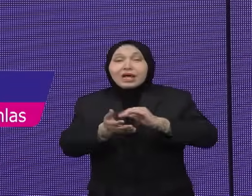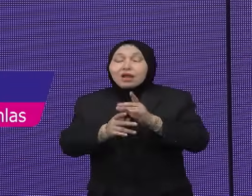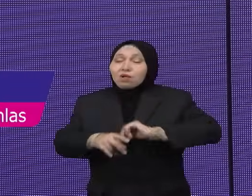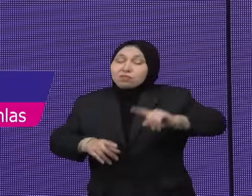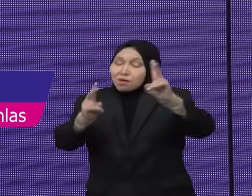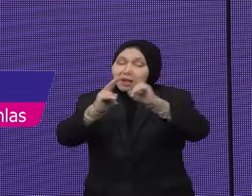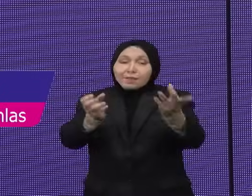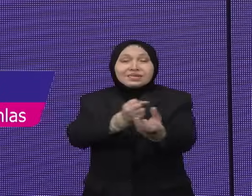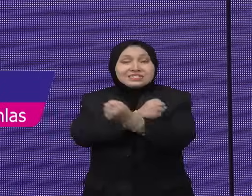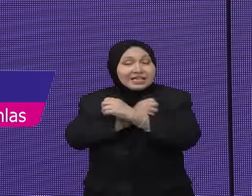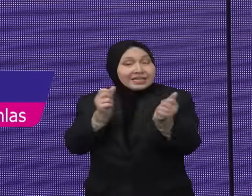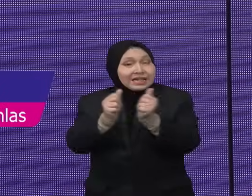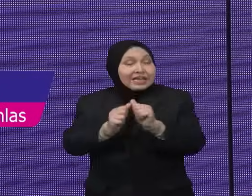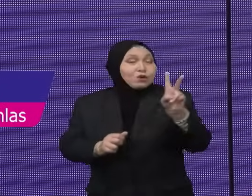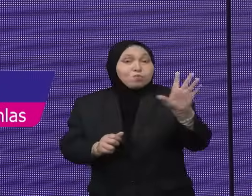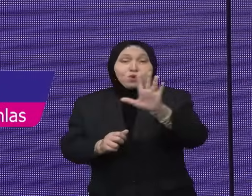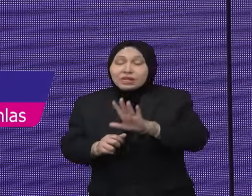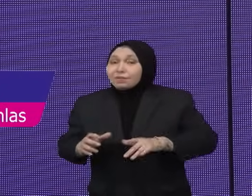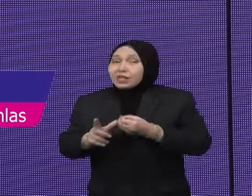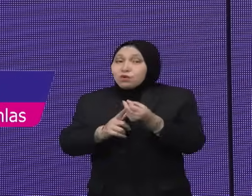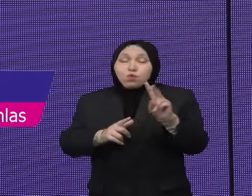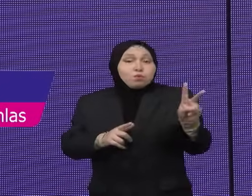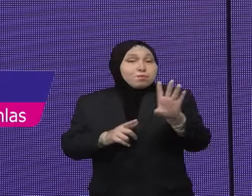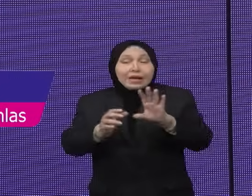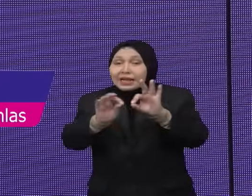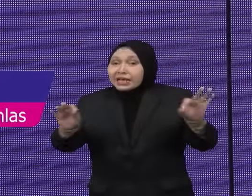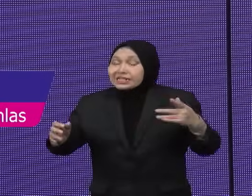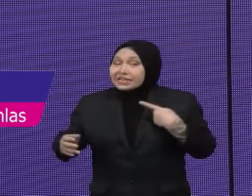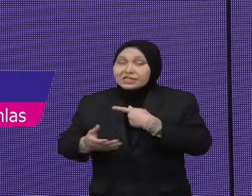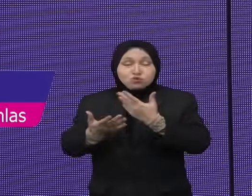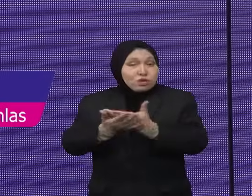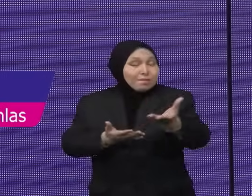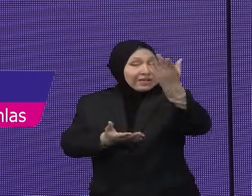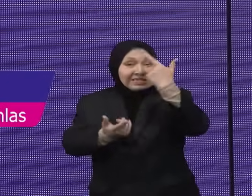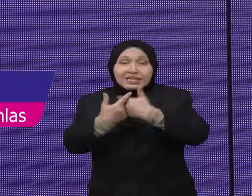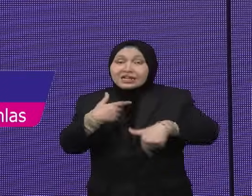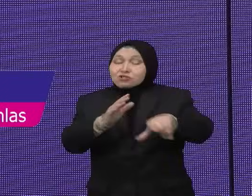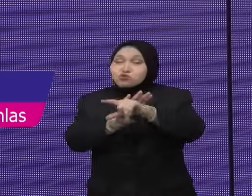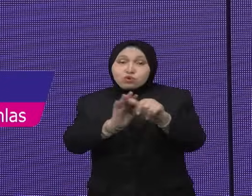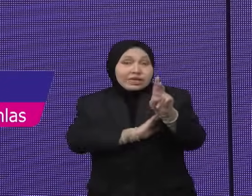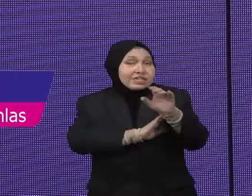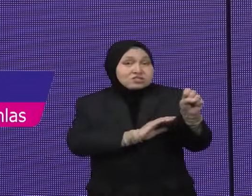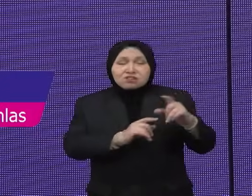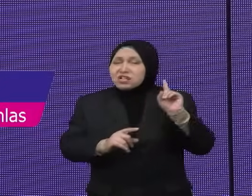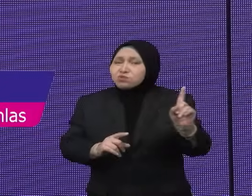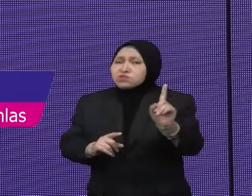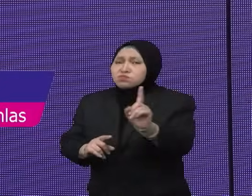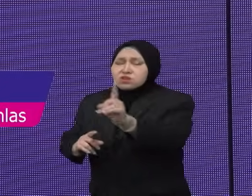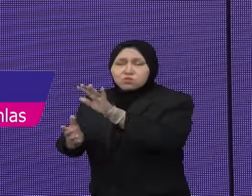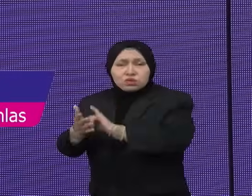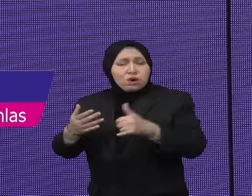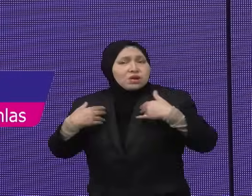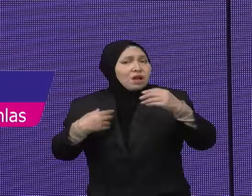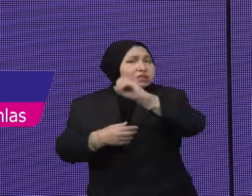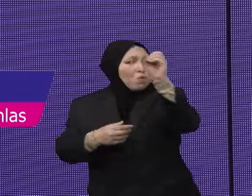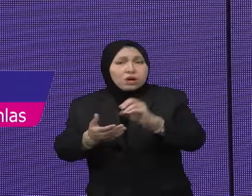maha penyayang. Dengan 25 ataupun 24 ayat yang sudah pun kita belajar daripada surah An-Nisa ini, satu persatu itu adalah